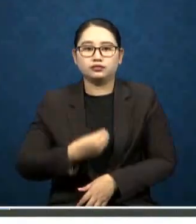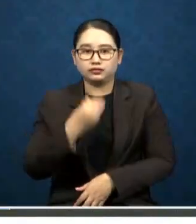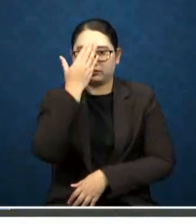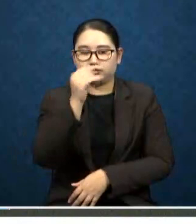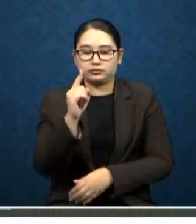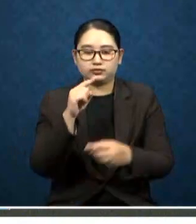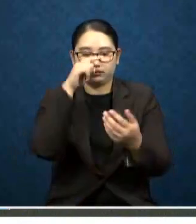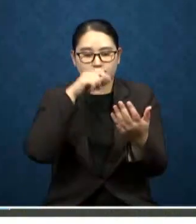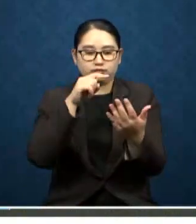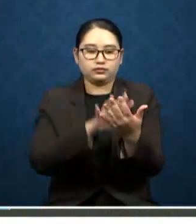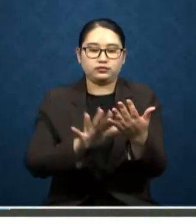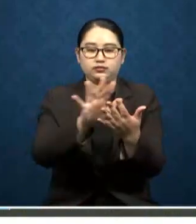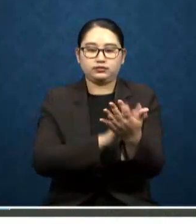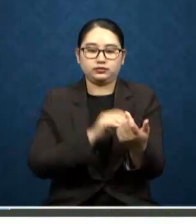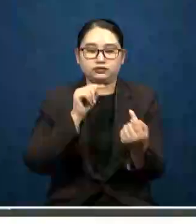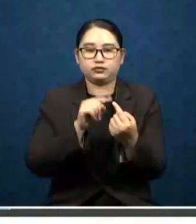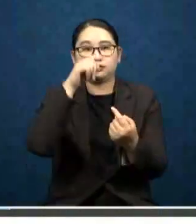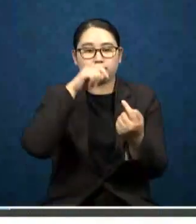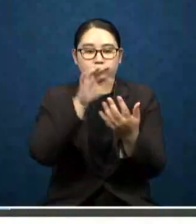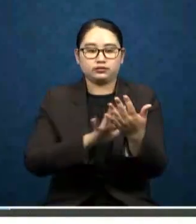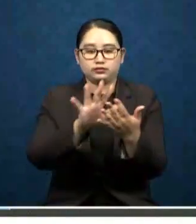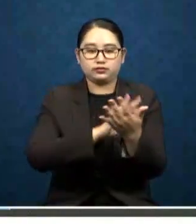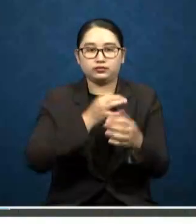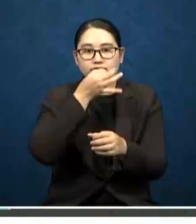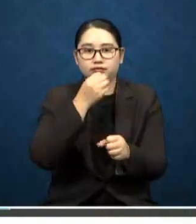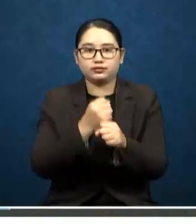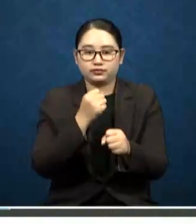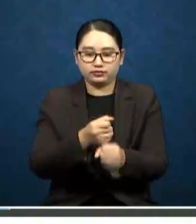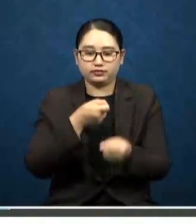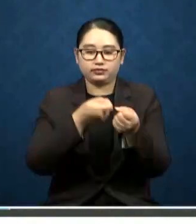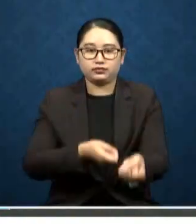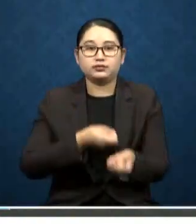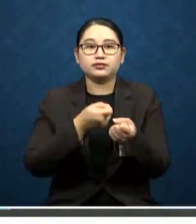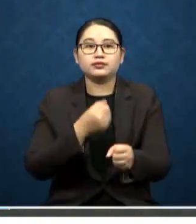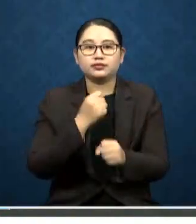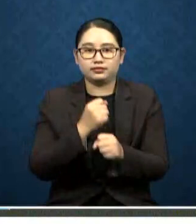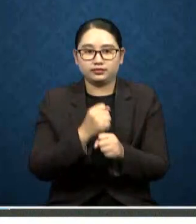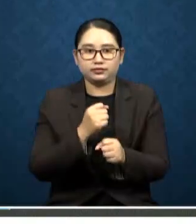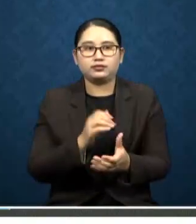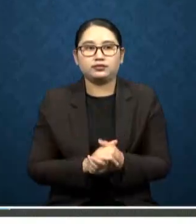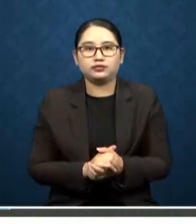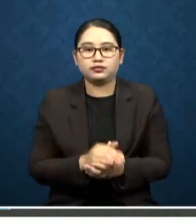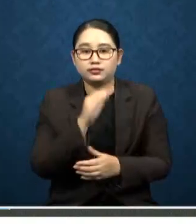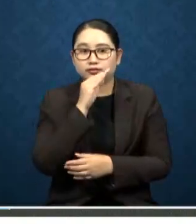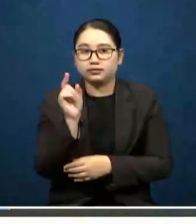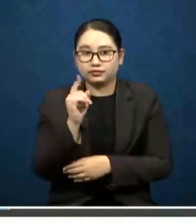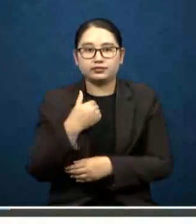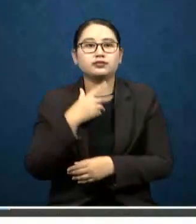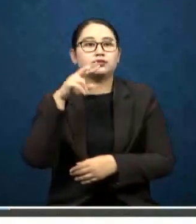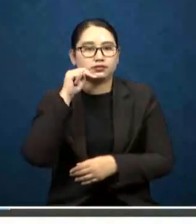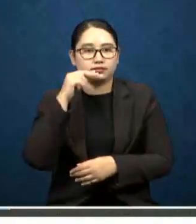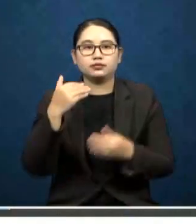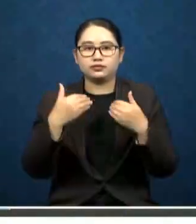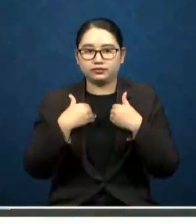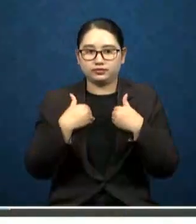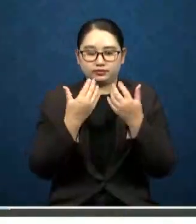ก็คือประเทศไทยของเรานี่เป็นประเทศที่ประกอบอาชีพทางการเกเศถ้ามีน้ำเรามีดิน